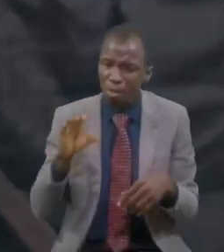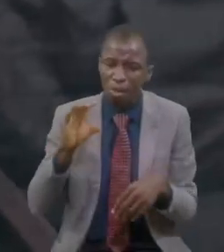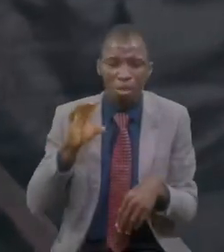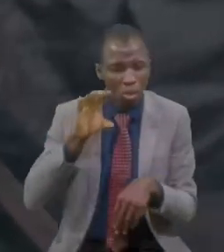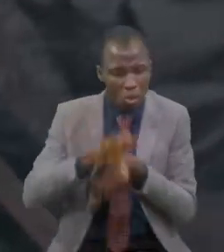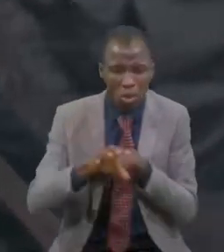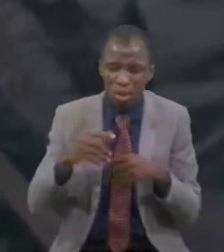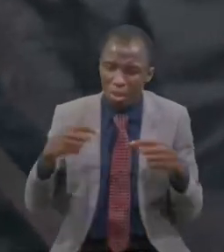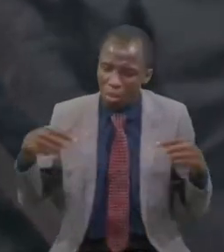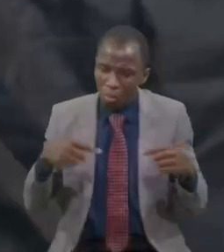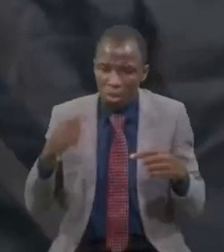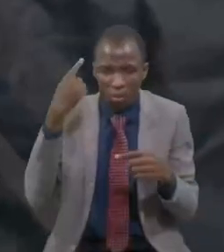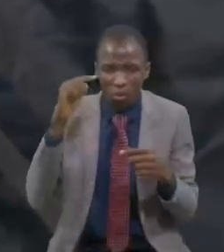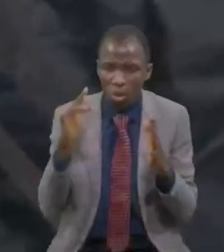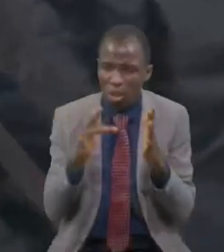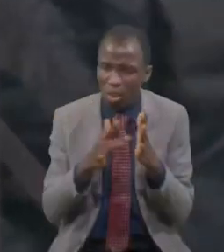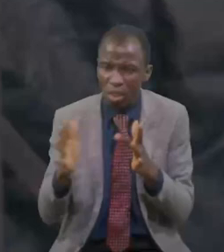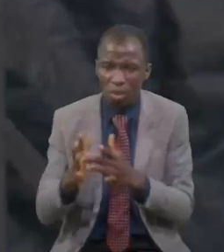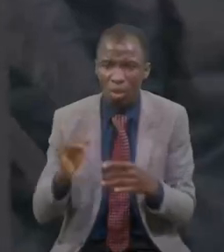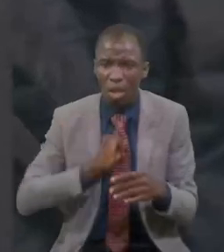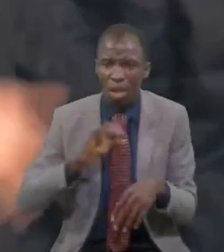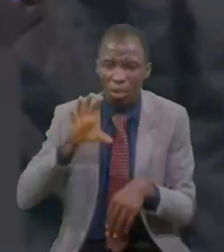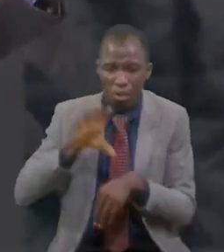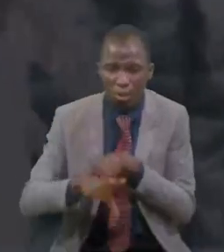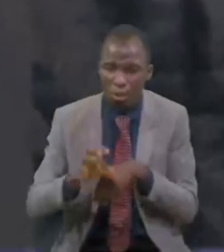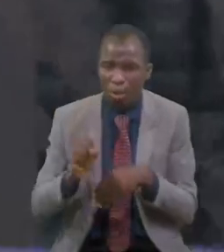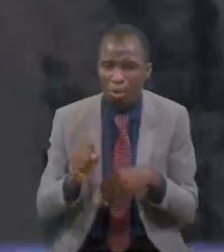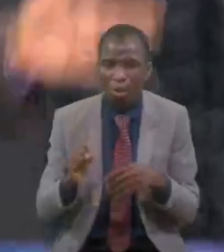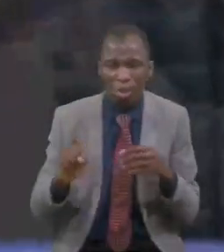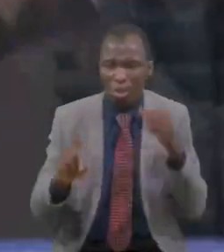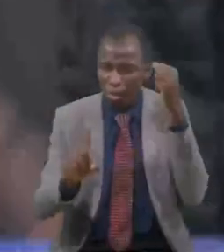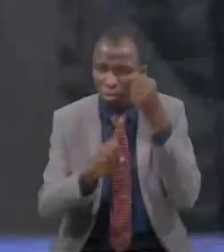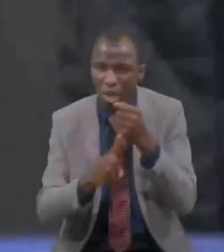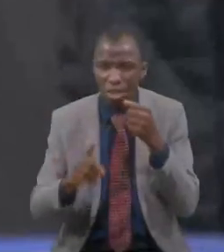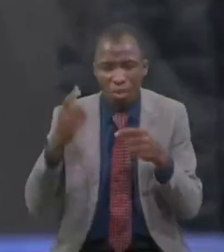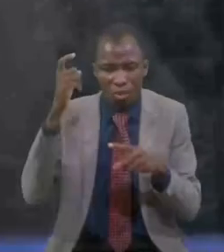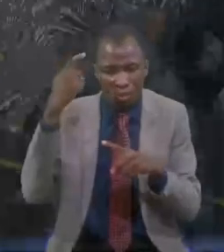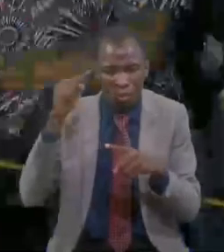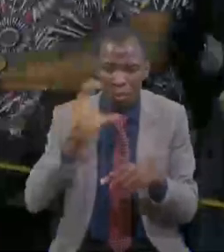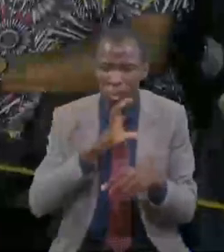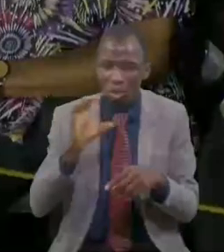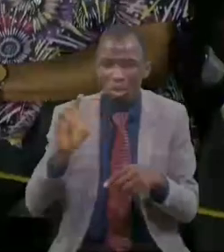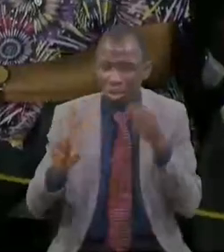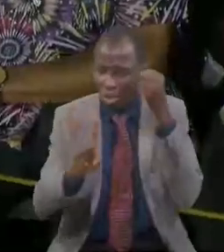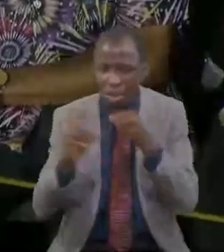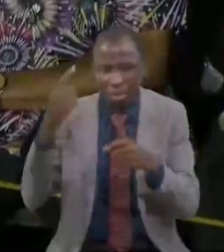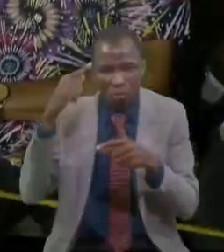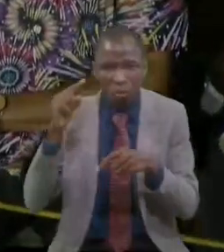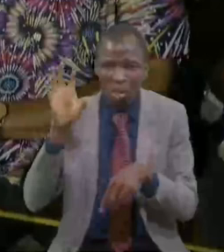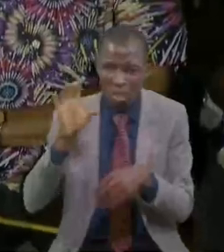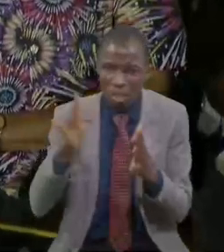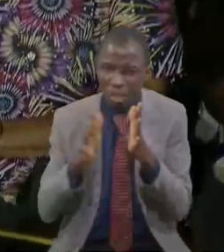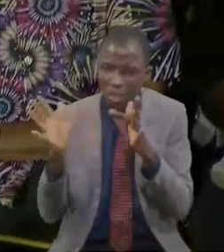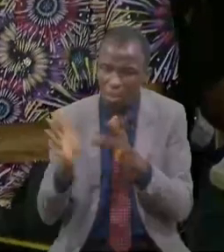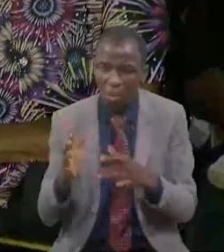douleur à Jésus j'ai fait éprouver à Jésus je l'ai fait coûter des frappes et j'ai